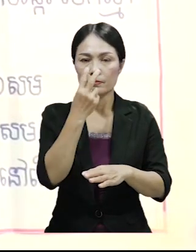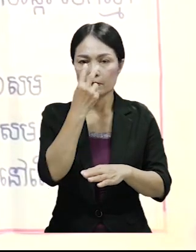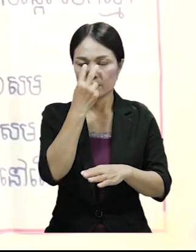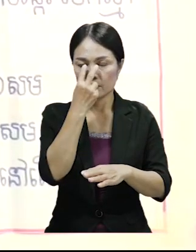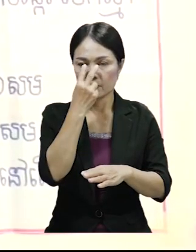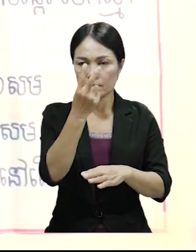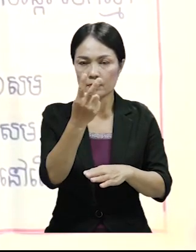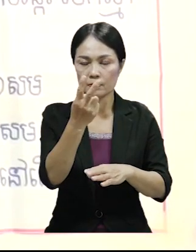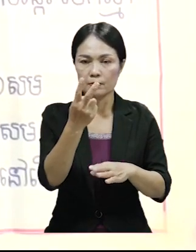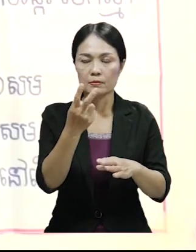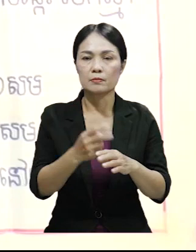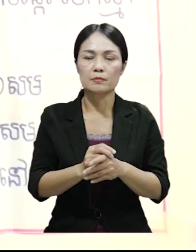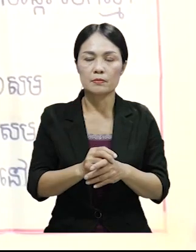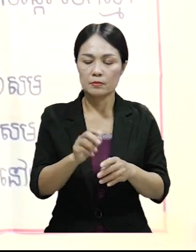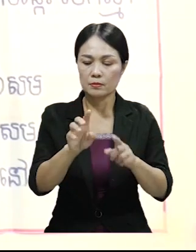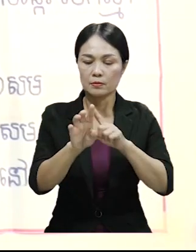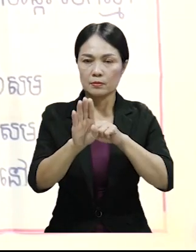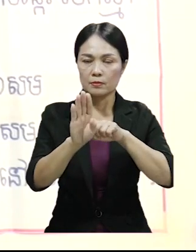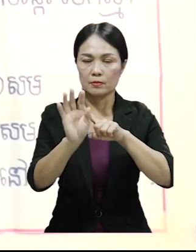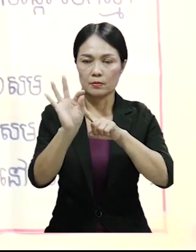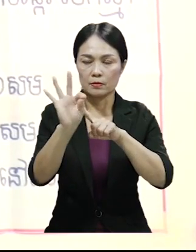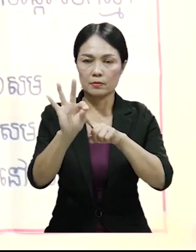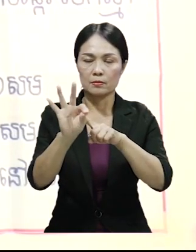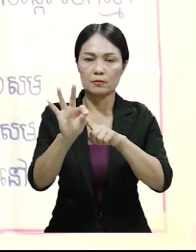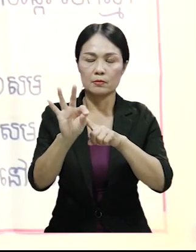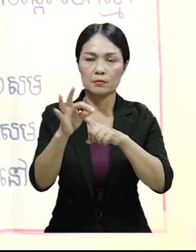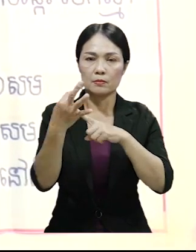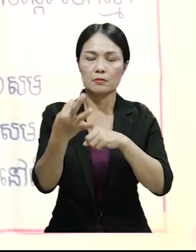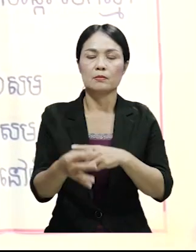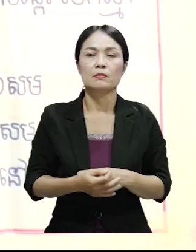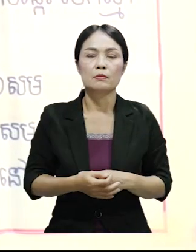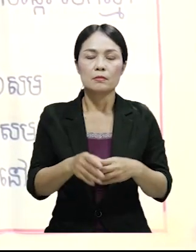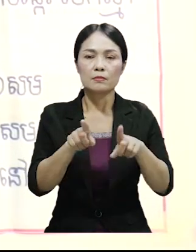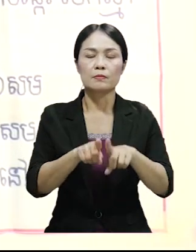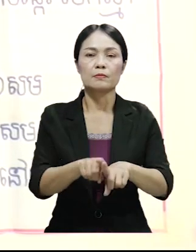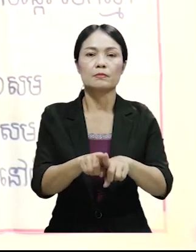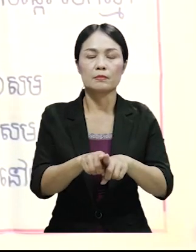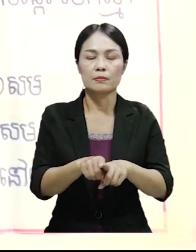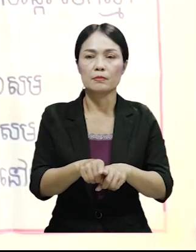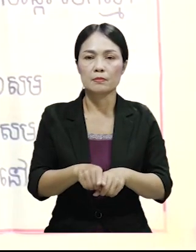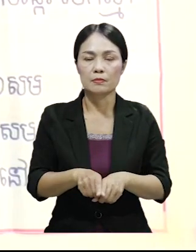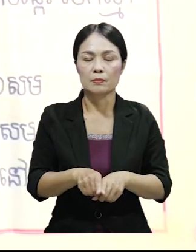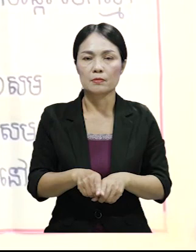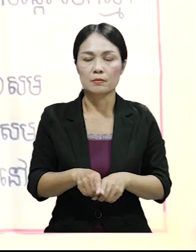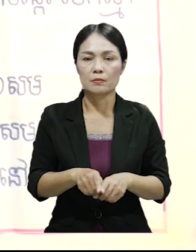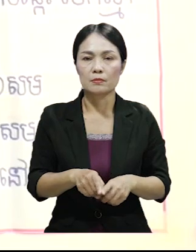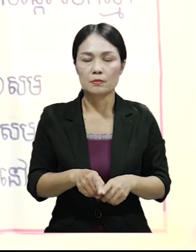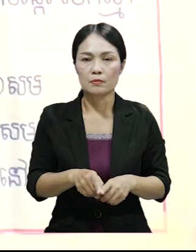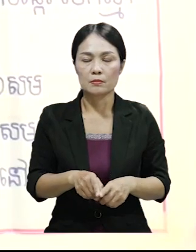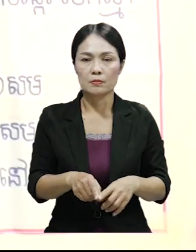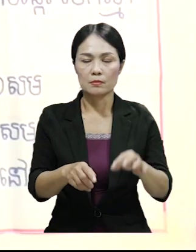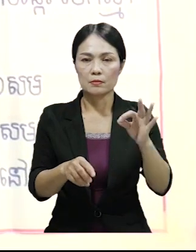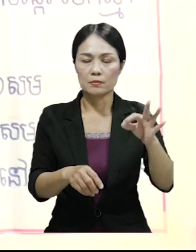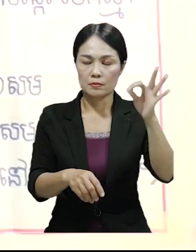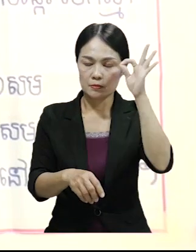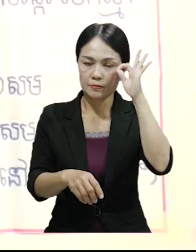ងមើលដៃស្ដាំវង់ក្រោមជីបចូលក្នុងព្រមគ្នាជាមួយដៃឆ្វេងវិលវង់ត្រឹមចុ